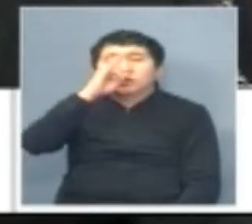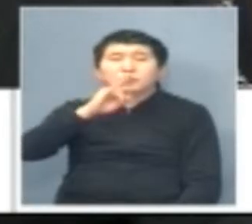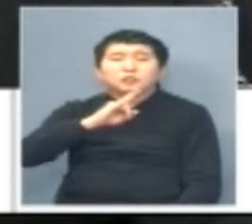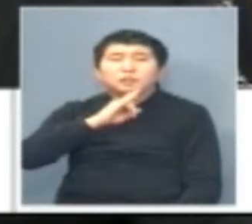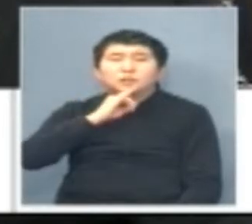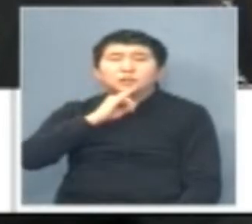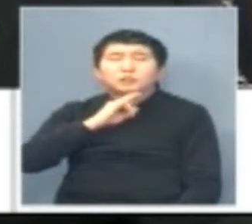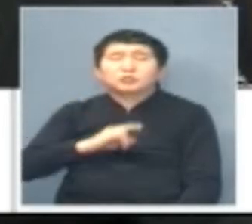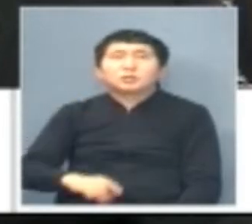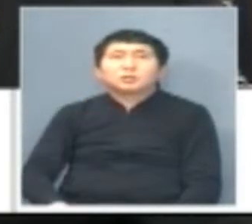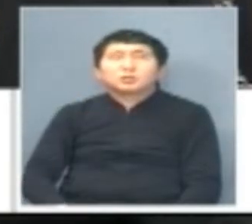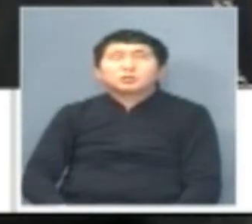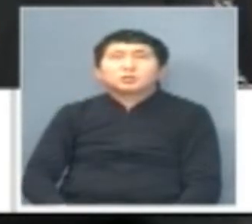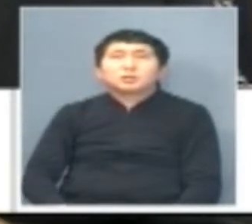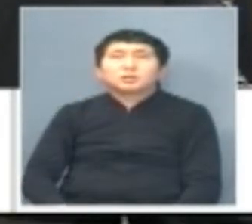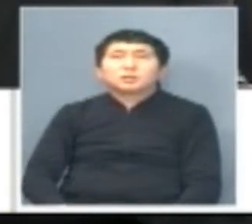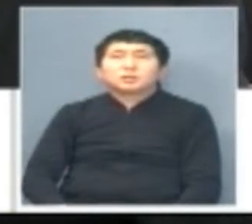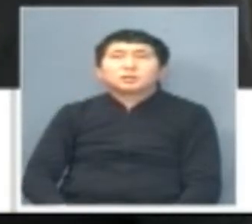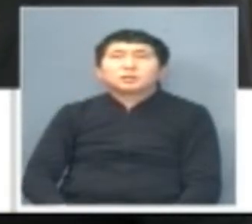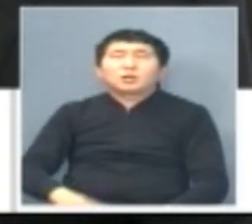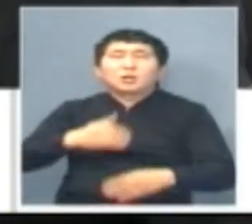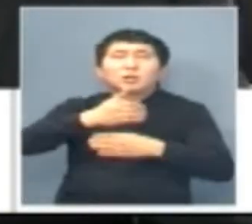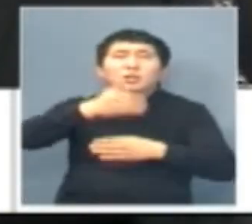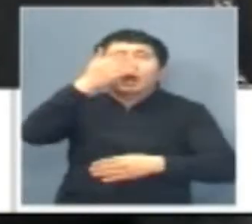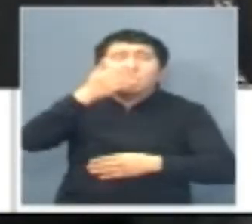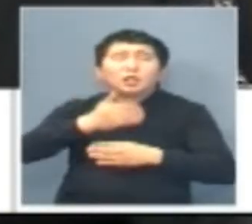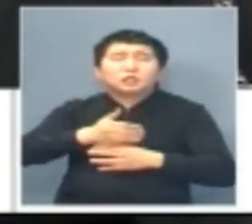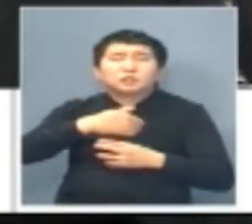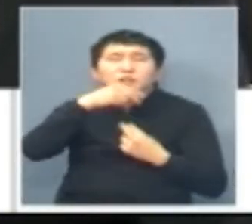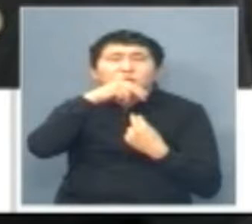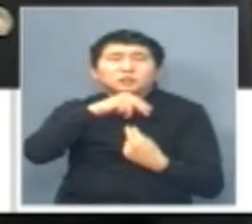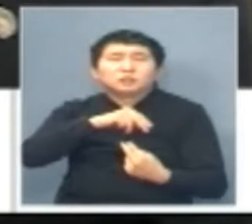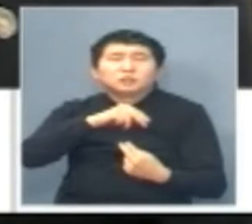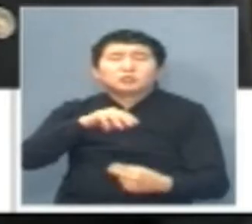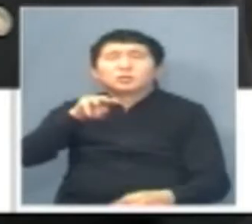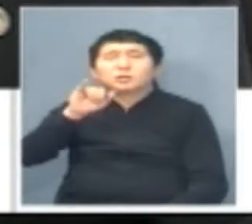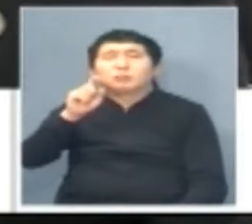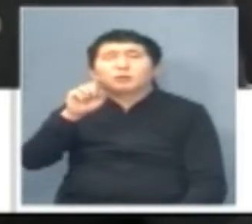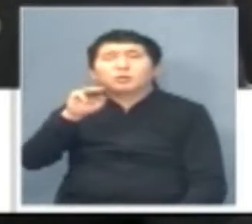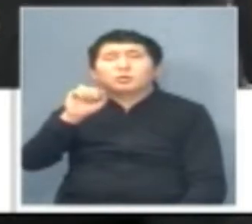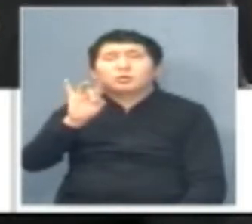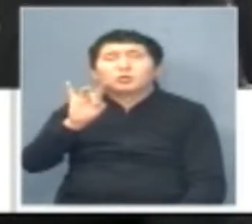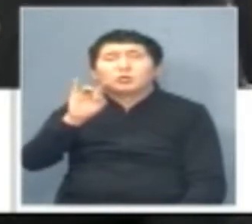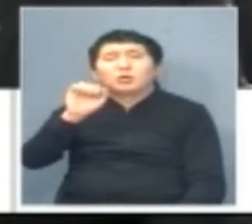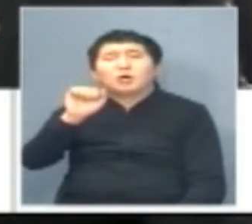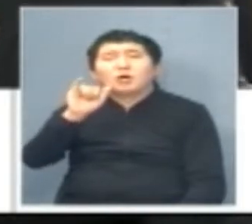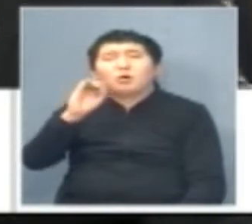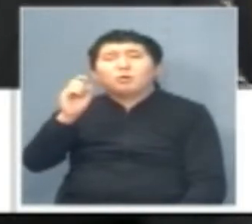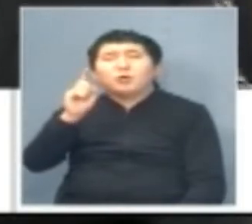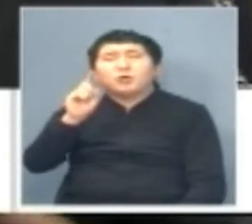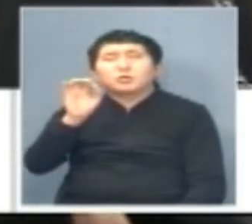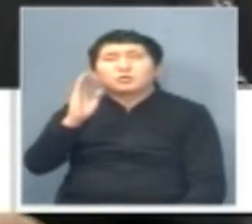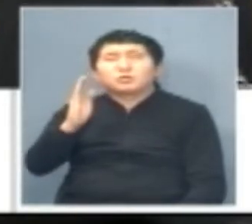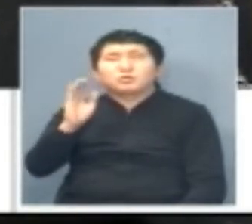қазақтың өнеріне, жалпы театр өнеріне Мұхтар Әуезовпенен Ғабит Мүсіреповтей еңбек сіңірген адамдар аз.